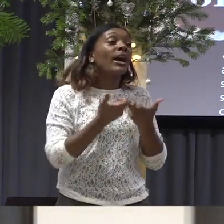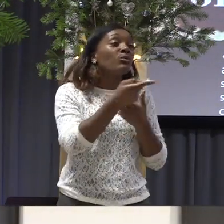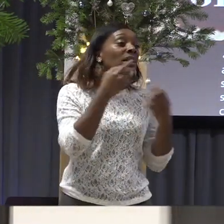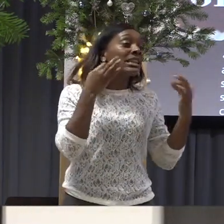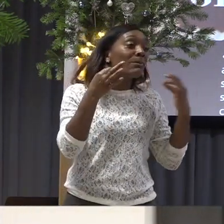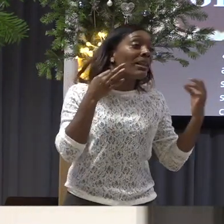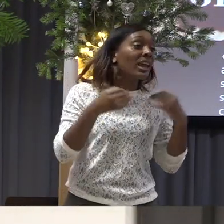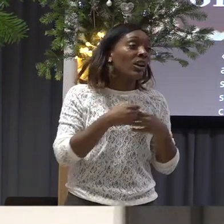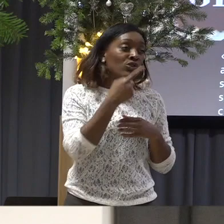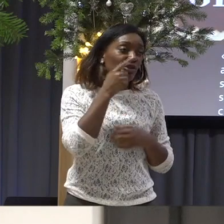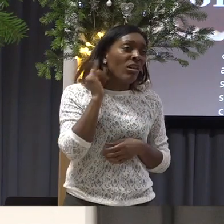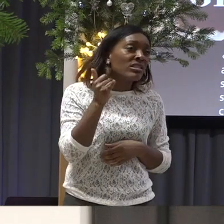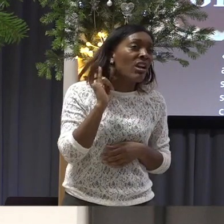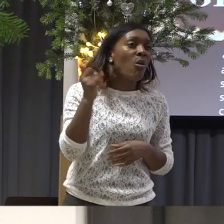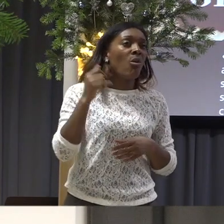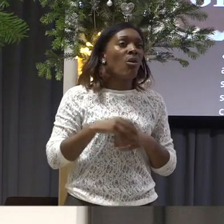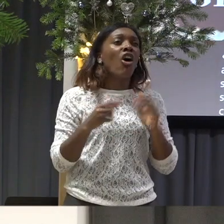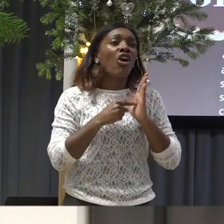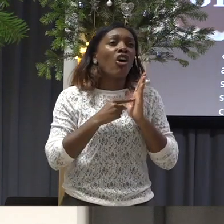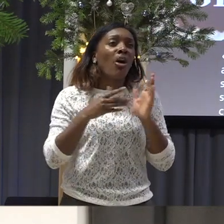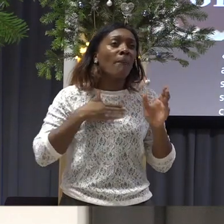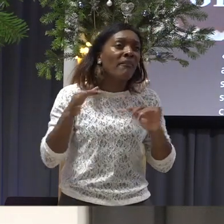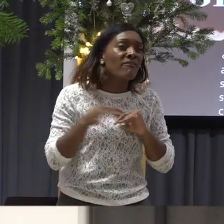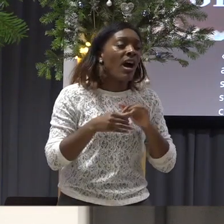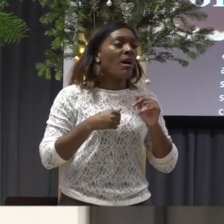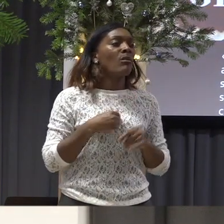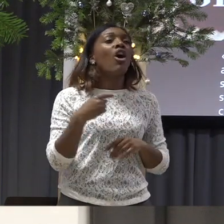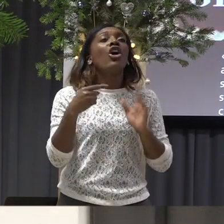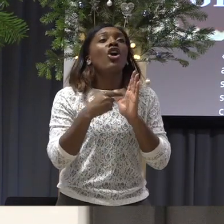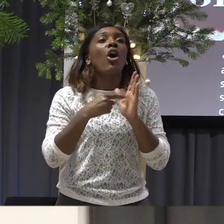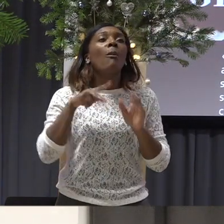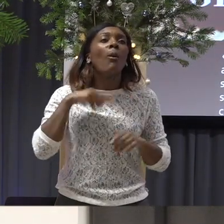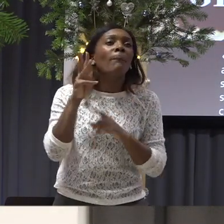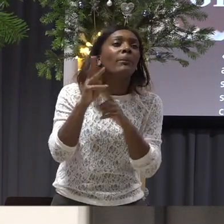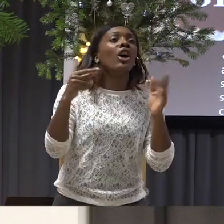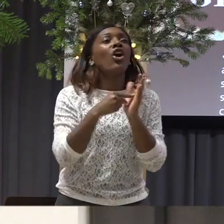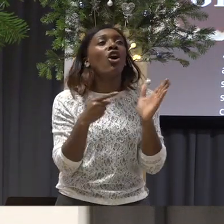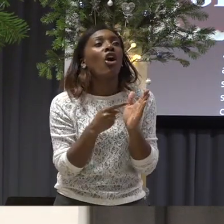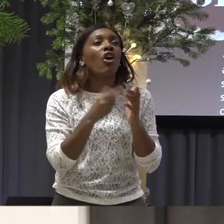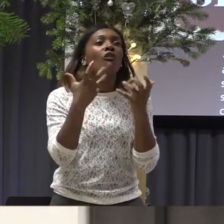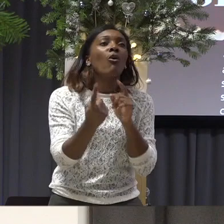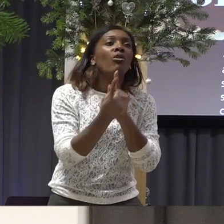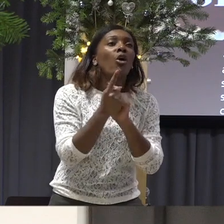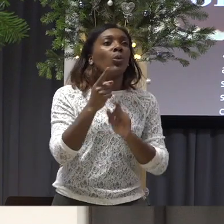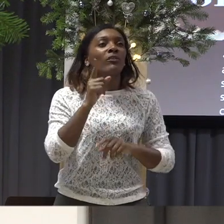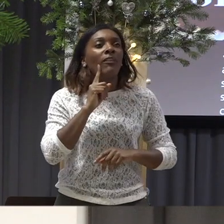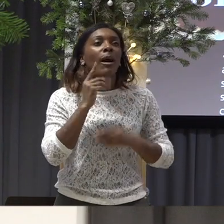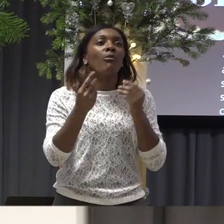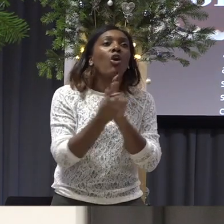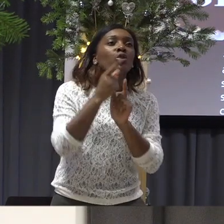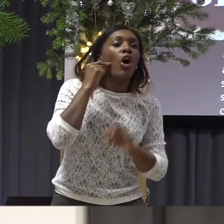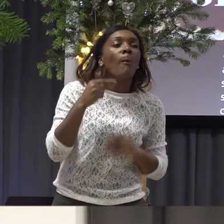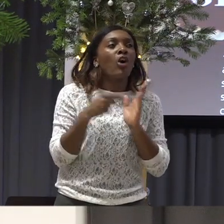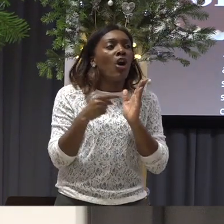qui n'arrive pas. Cette femme que j'attends, elle n'arrive pas. Non. Sois dans la reconnaissance. Aie confiance au